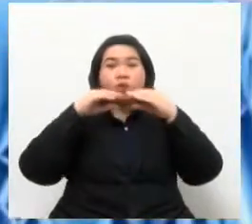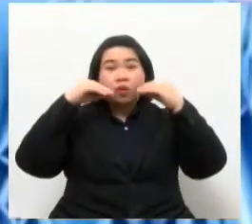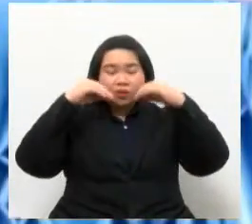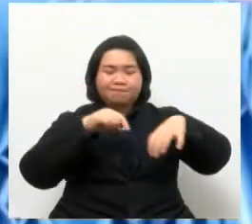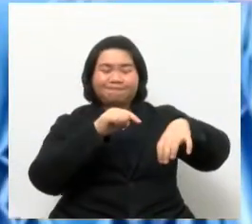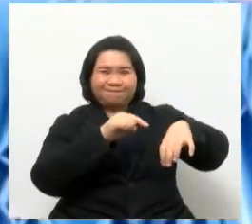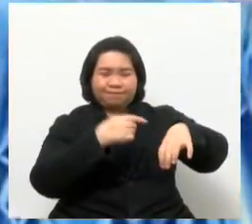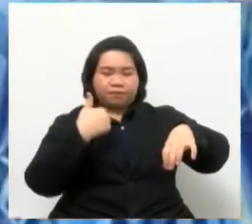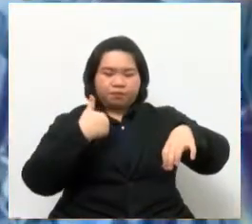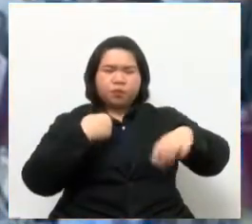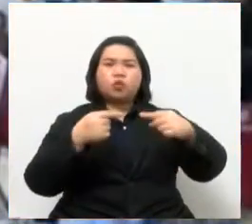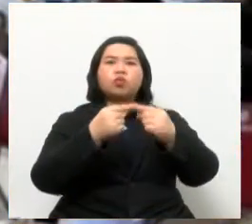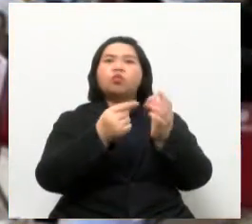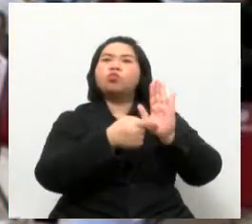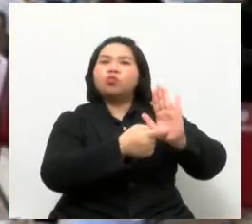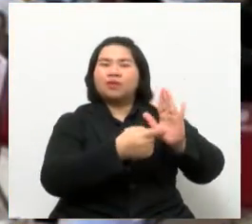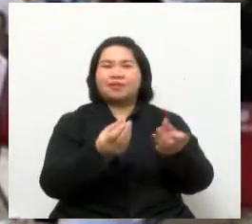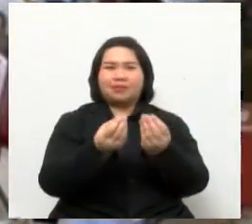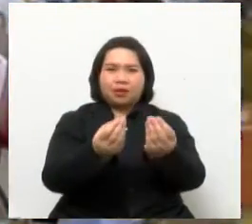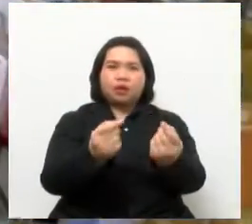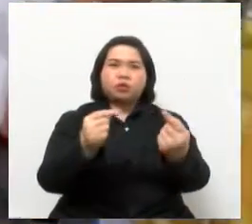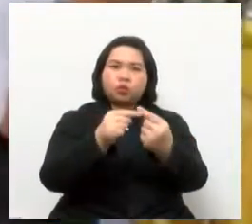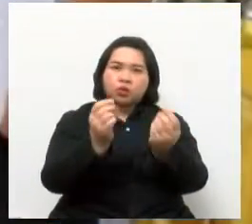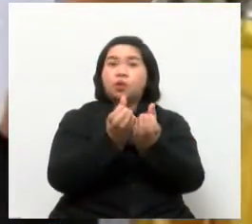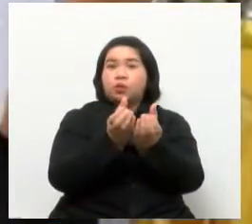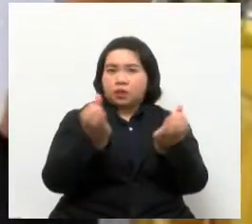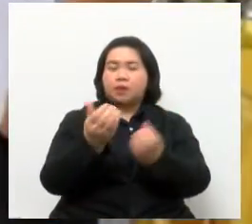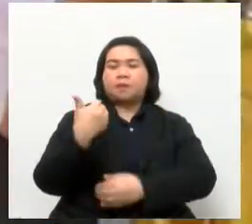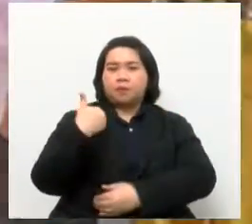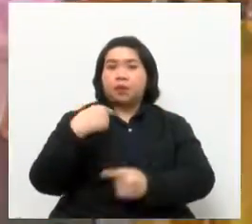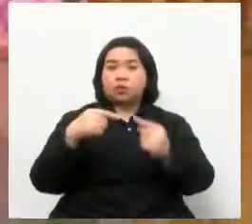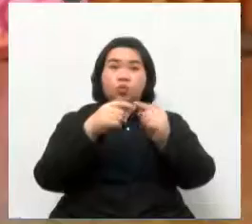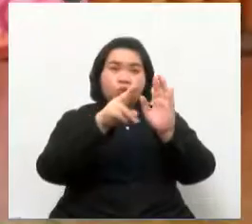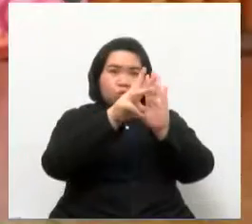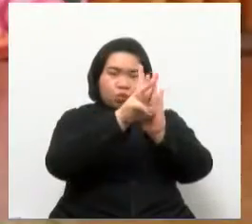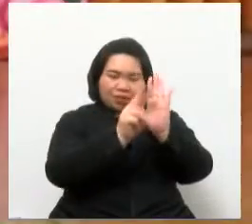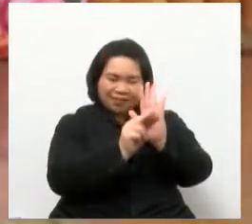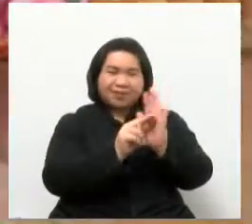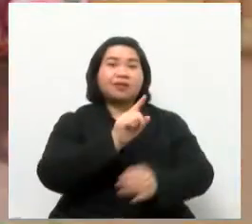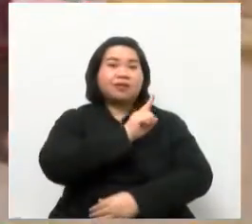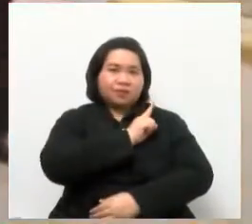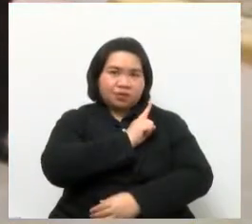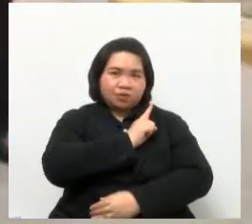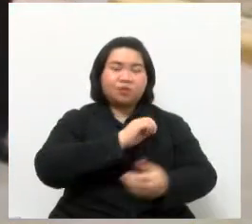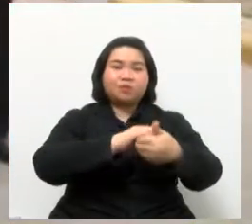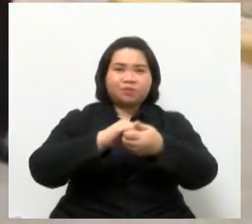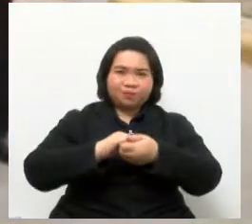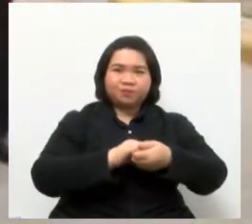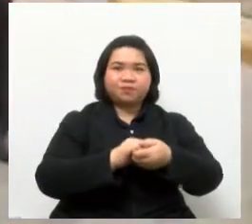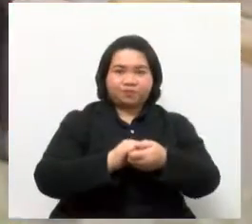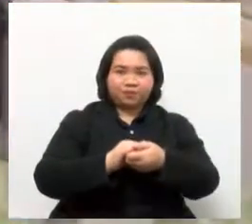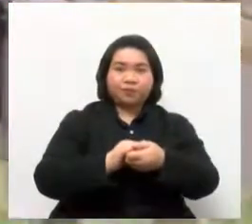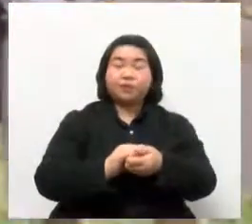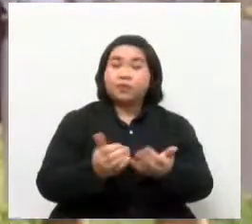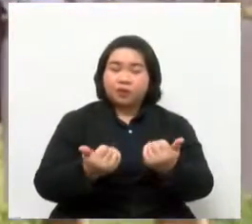ำสู่องค์กรคุณธรรมต้นแบบภายใต้คุณธรรมหลักความมีวินัยความรับผิดชอบความสามัคคี